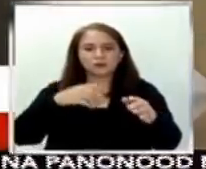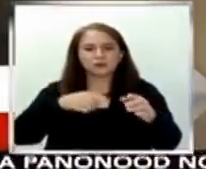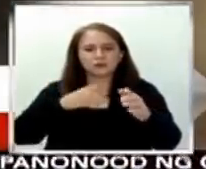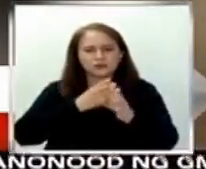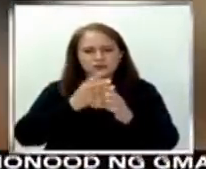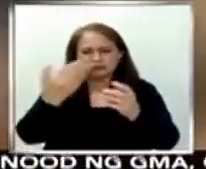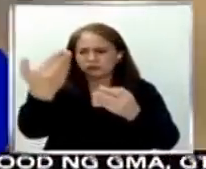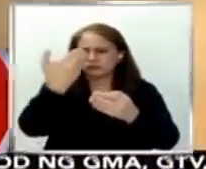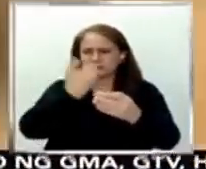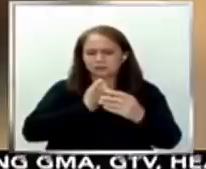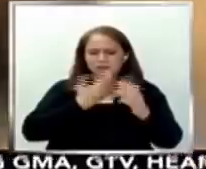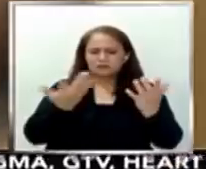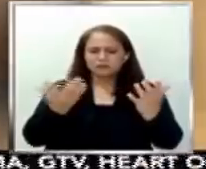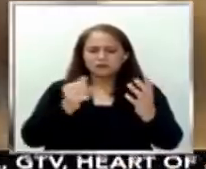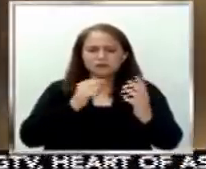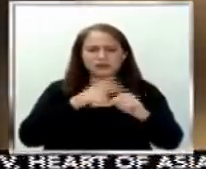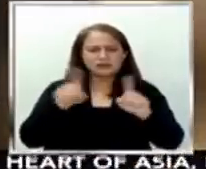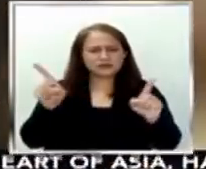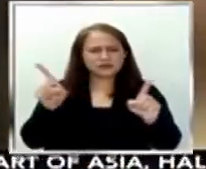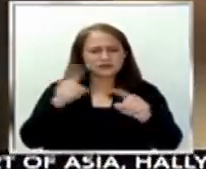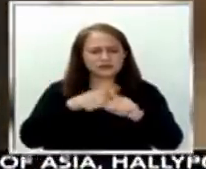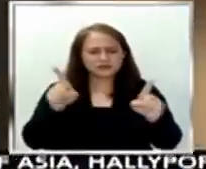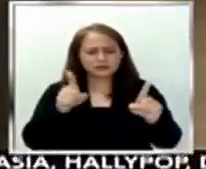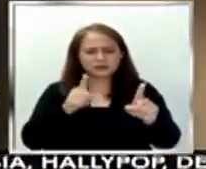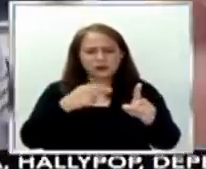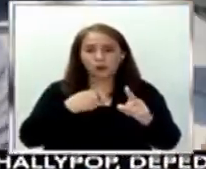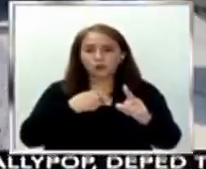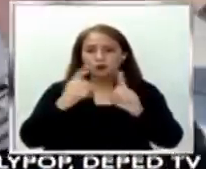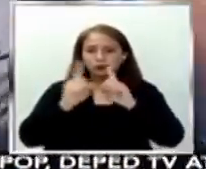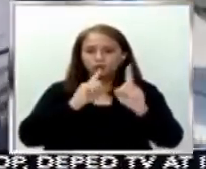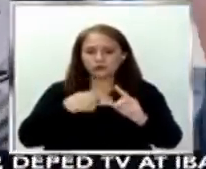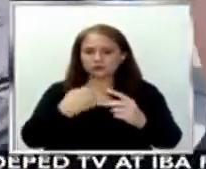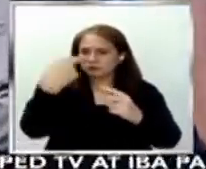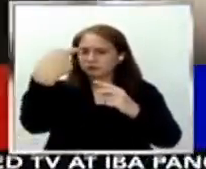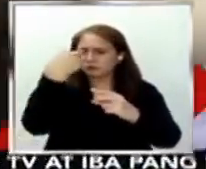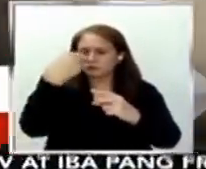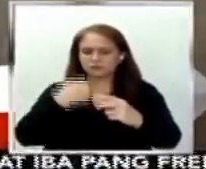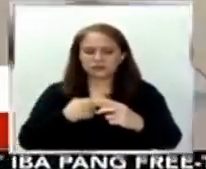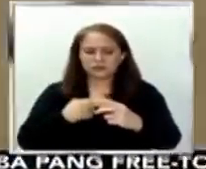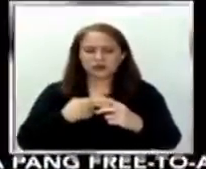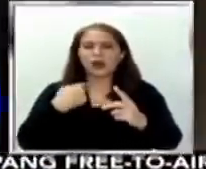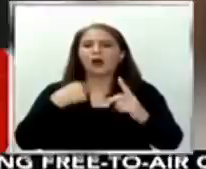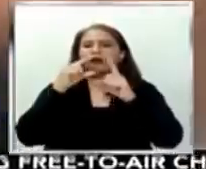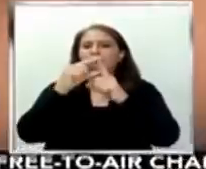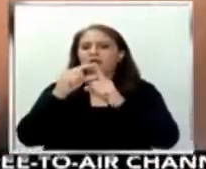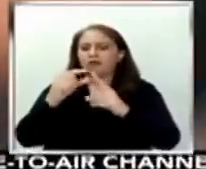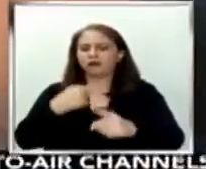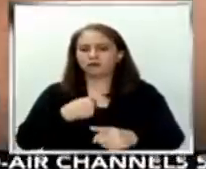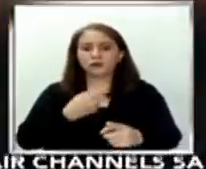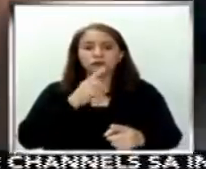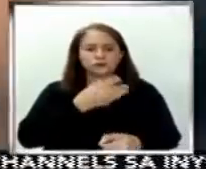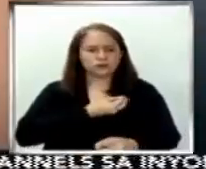hindi na ibang ano niya, paparinggan niya ako na kasi tumitingin siya sa akin. At saka minumura na niya ako. Kahit natatakot, hindi raw